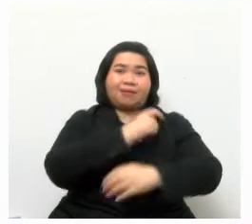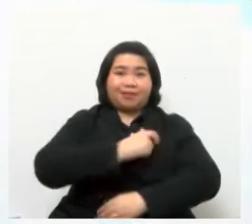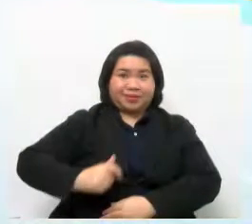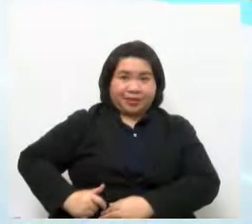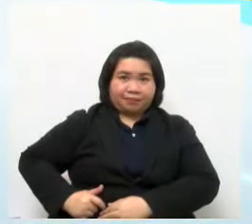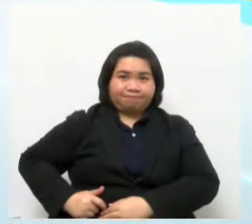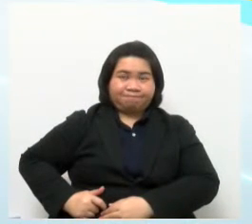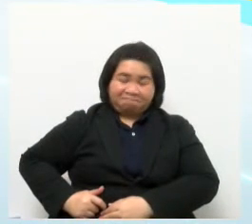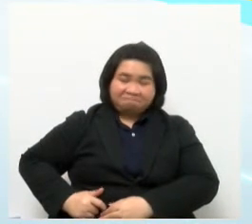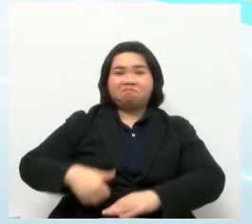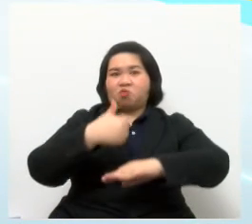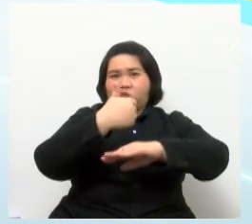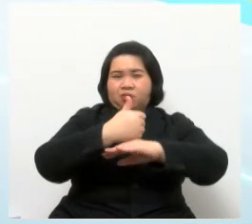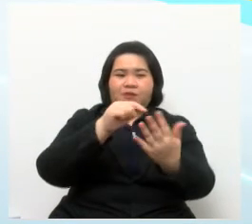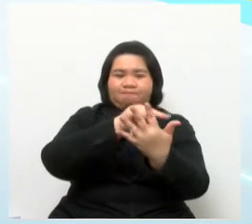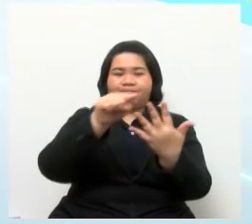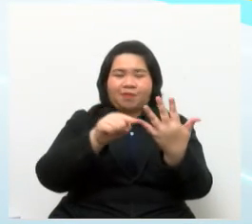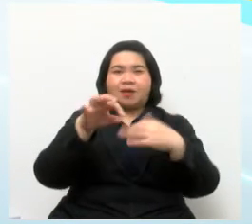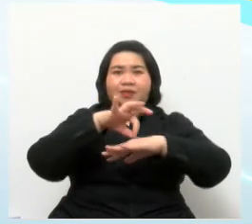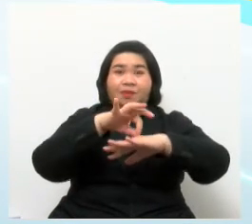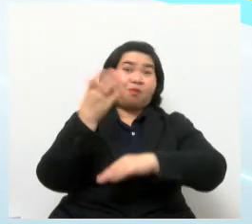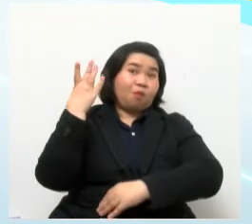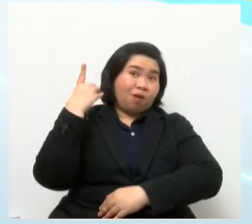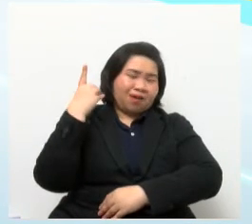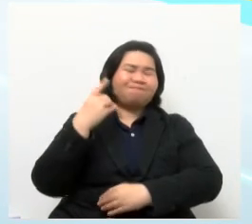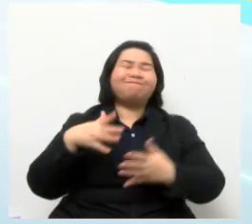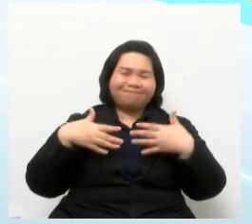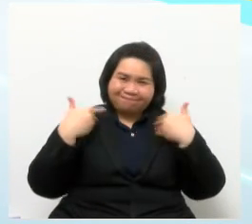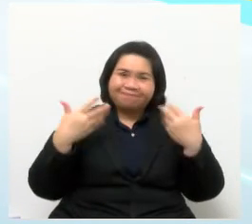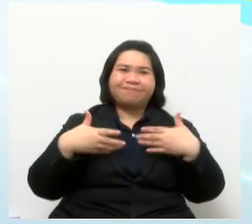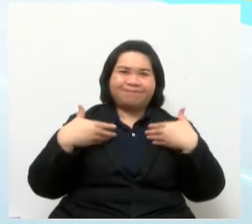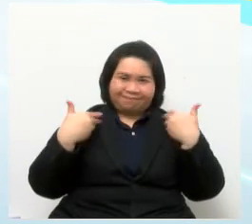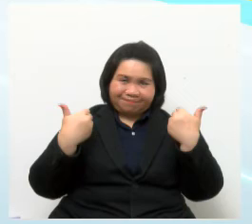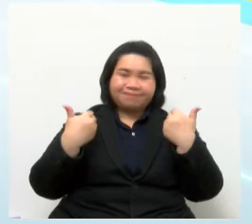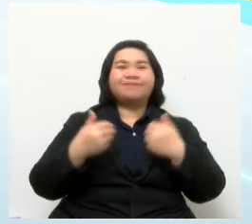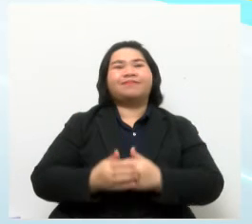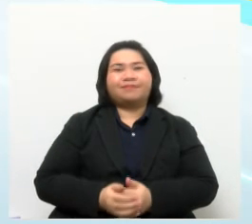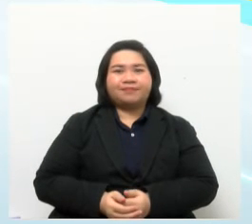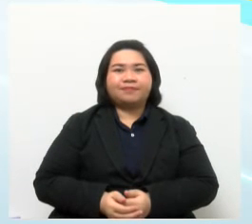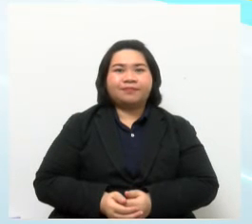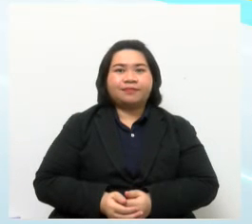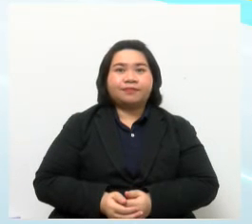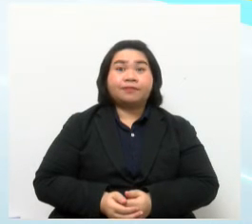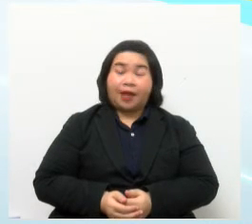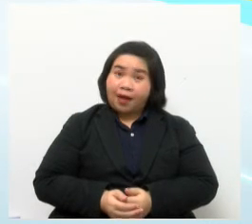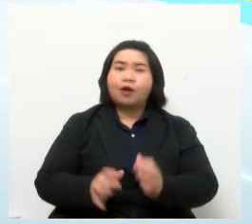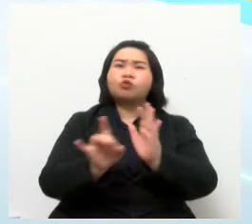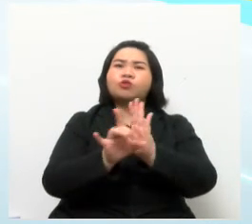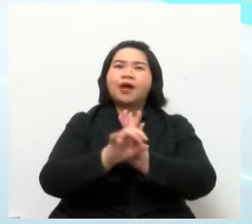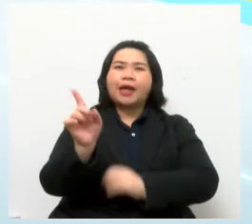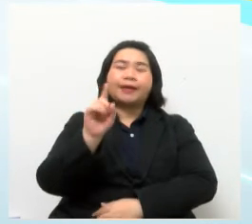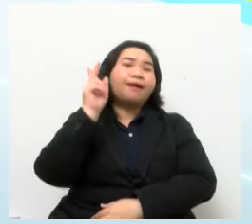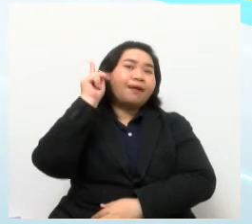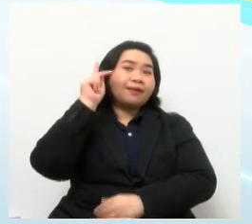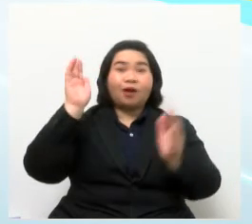นี่ก็คือท่านผู้บริหารระดับสูงที่ได้มีการแต่งตั้งไปเมื่อวานนี้ขอแสดงความยินดีกับทุกท่านด้วยนะคะและในช่วงสุดท้ายค่ะเป็นข่าว